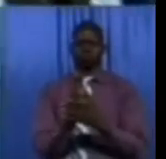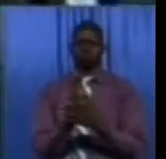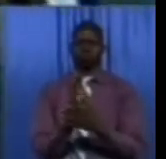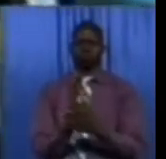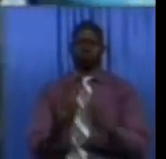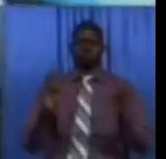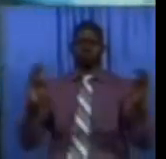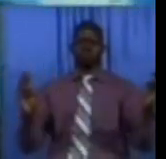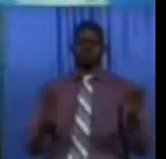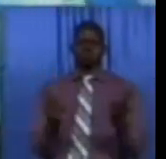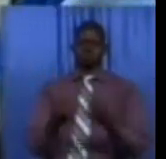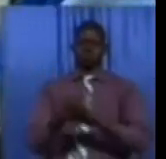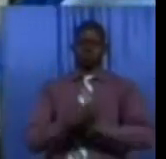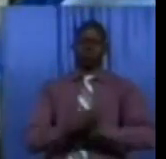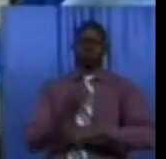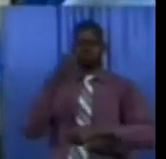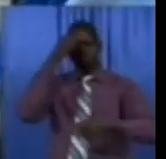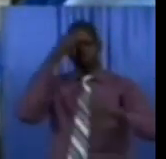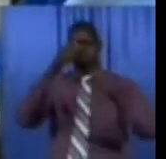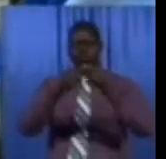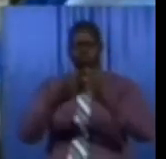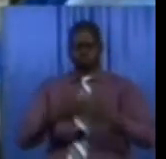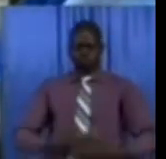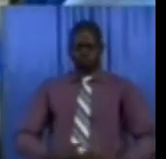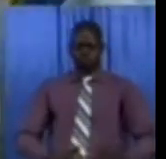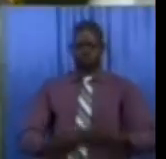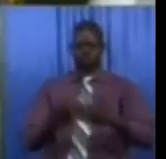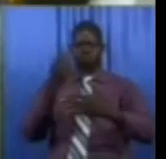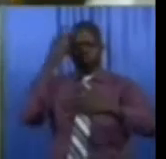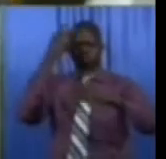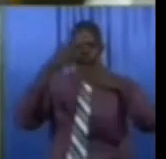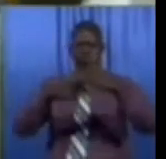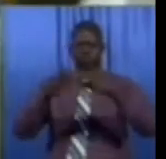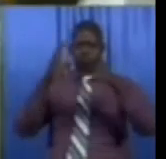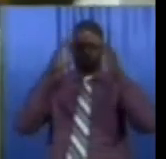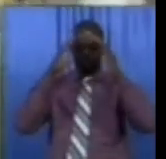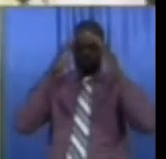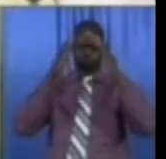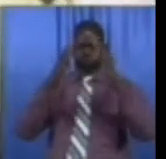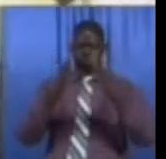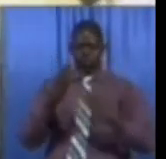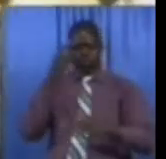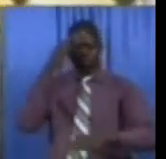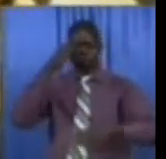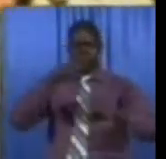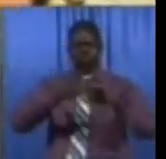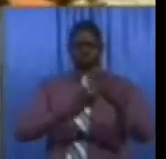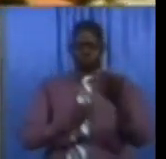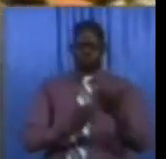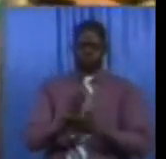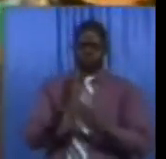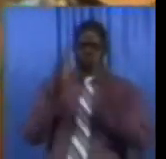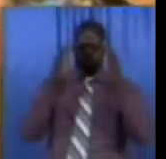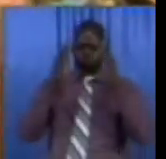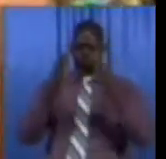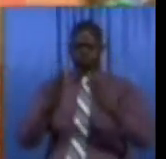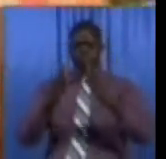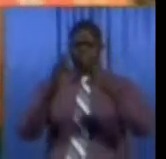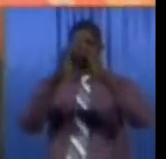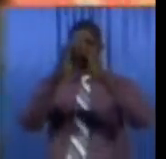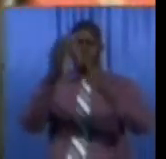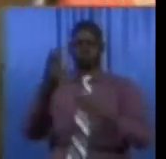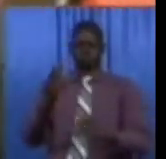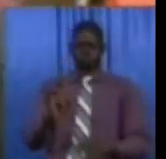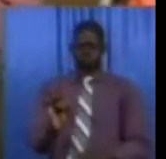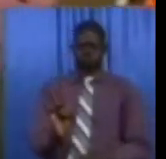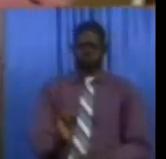Mouloud, jour commémoratif de la naissance du prophète de l'islam. Pour l'occasion, des fidèles musulmans de l'arrondissement 3 se